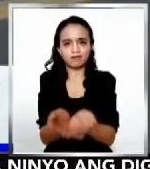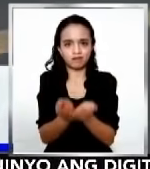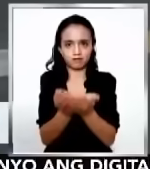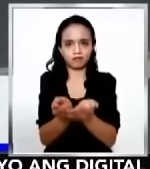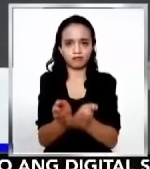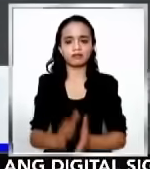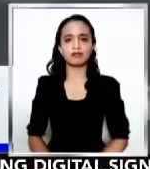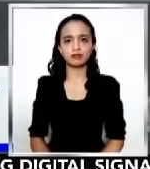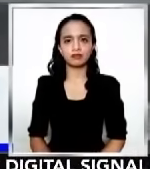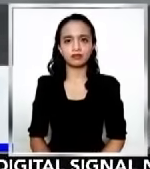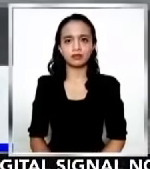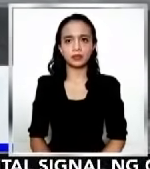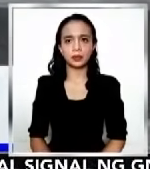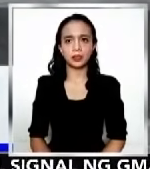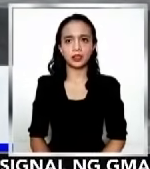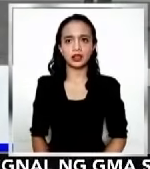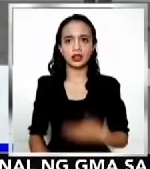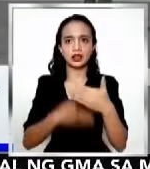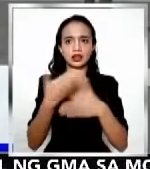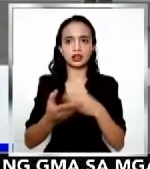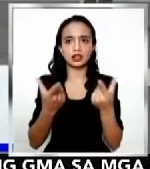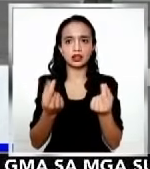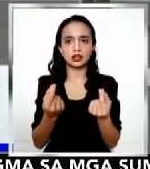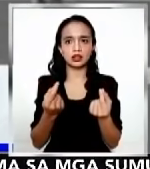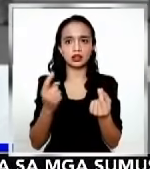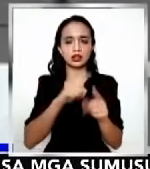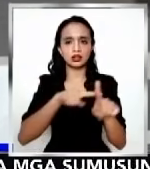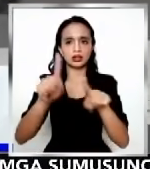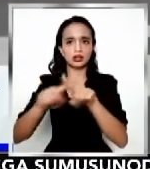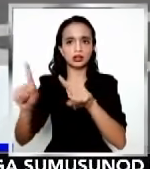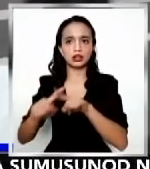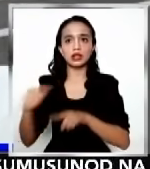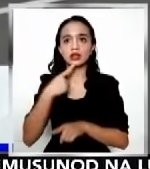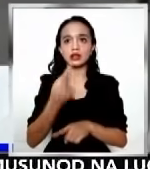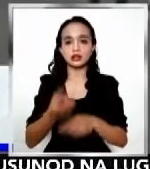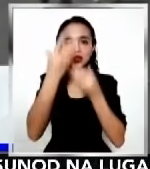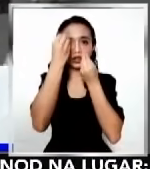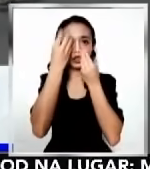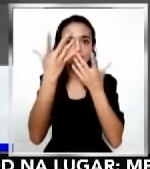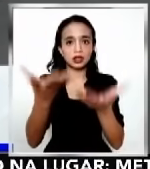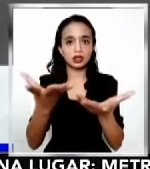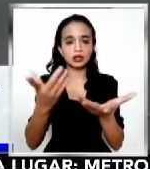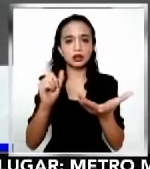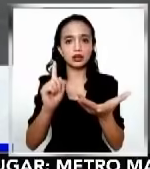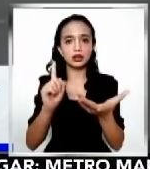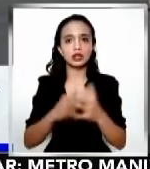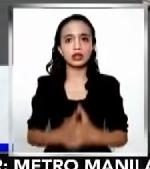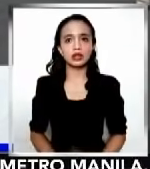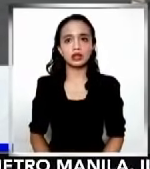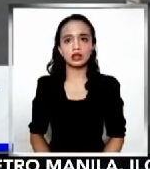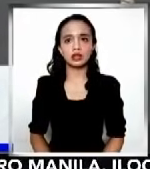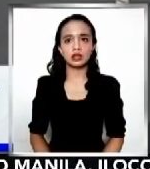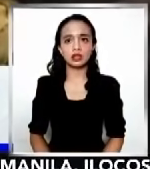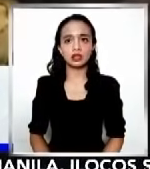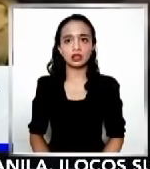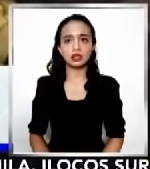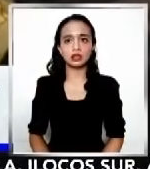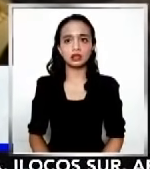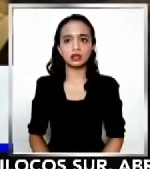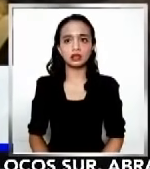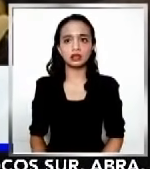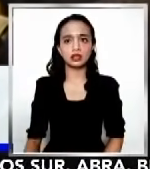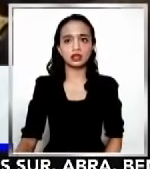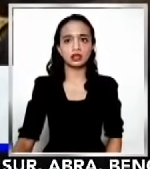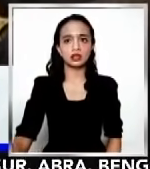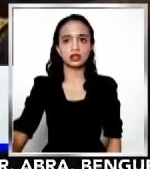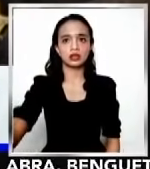U.S. State Department nangyari matapos ang pagpunta sa South China Sea ng kanilang Theodore Roosevelt Carrier Strike Group para sa anlay routine